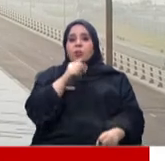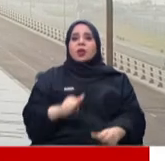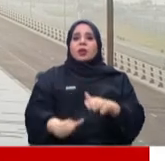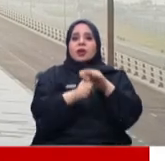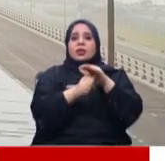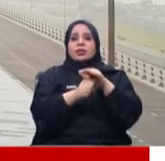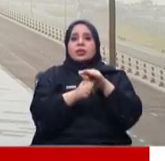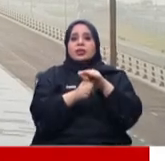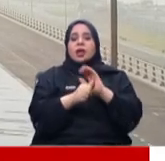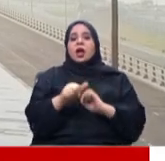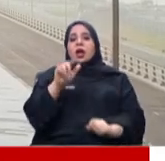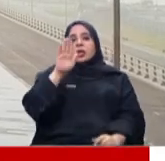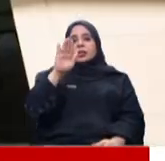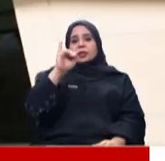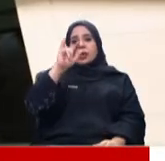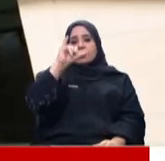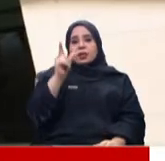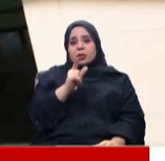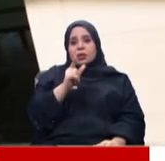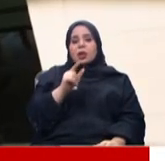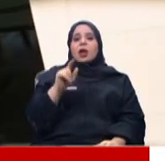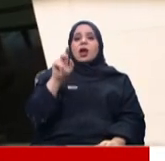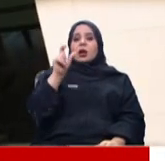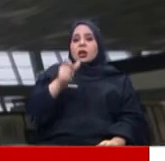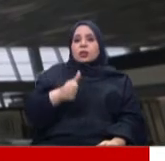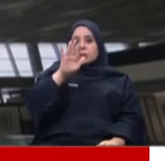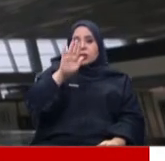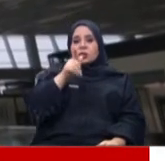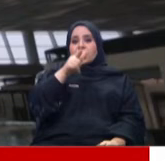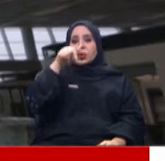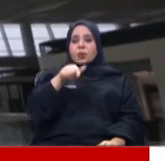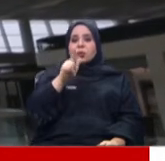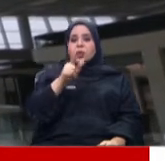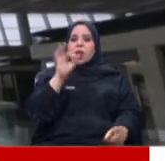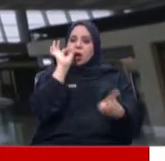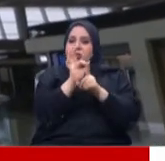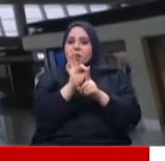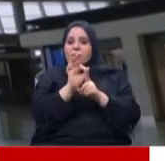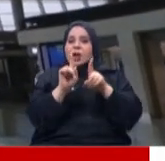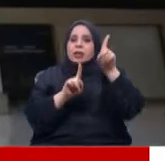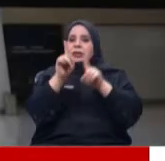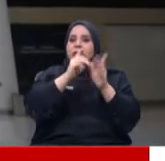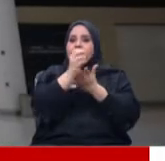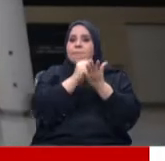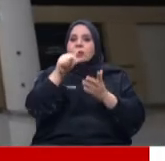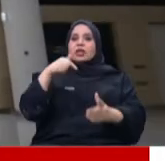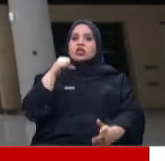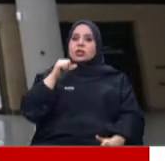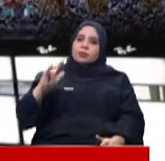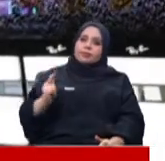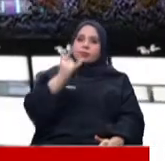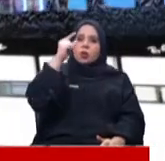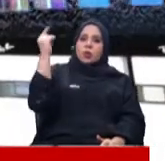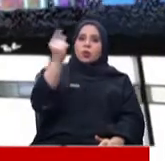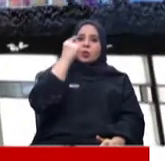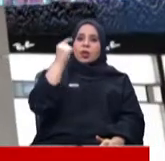وصناعة البحرين السيد سمير عبد الله ناس بالأبعاد الاقتصادية المهمة لمطار البحرين الدولي الجديد، مشيدا